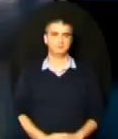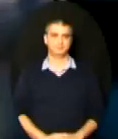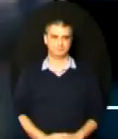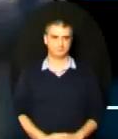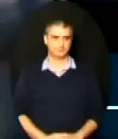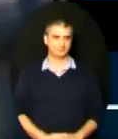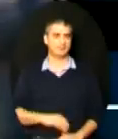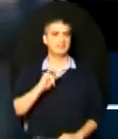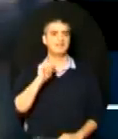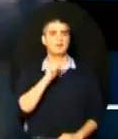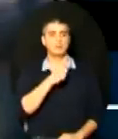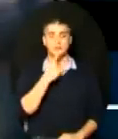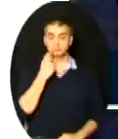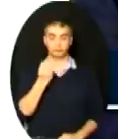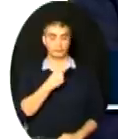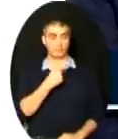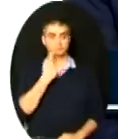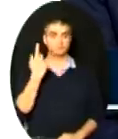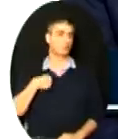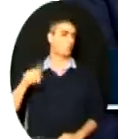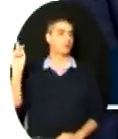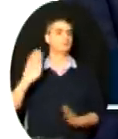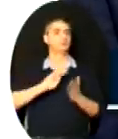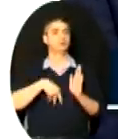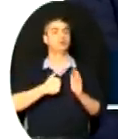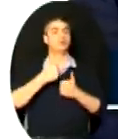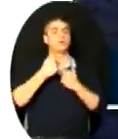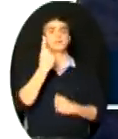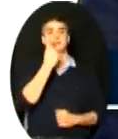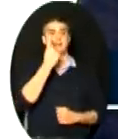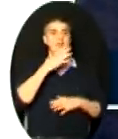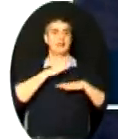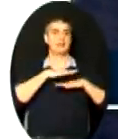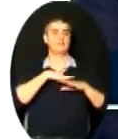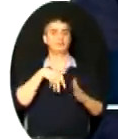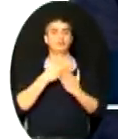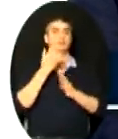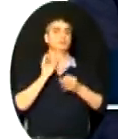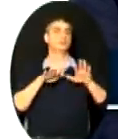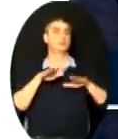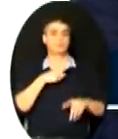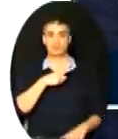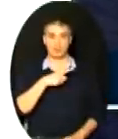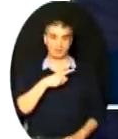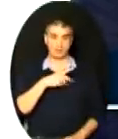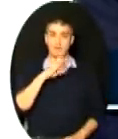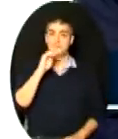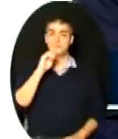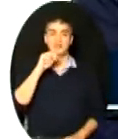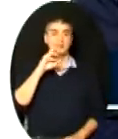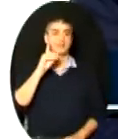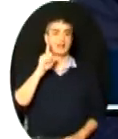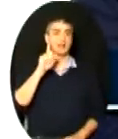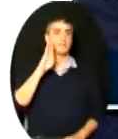יריב אופנהיימר. כן, השבוע פה אחד אישרה הממשלה את המועמד היחידי לתפקיד היועץ המשפטי לממשלה, מנדלבליט.